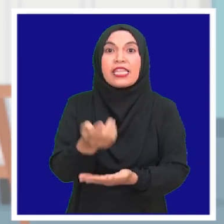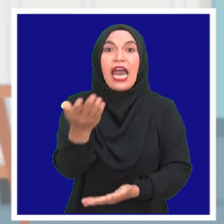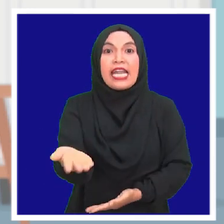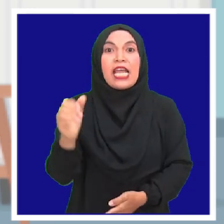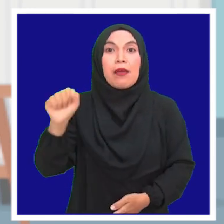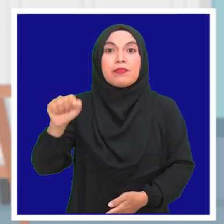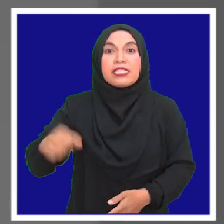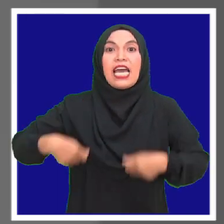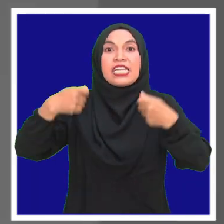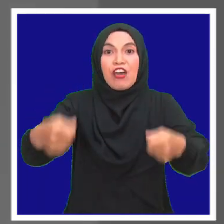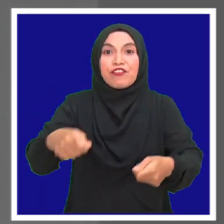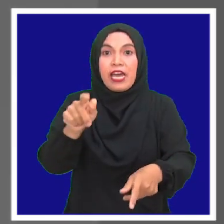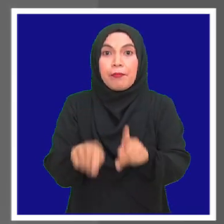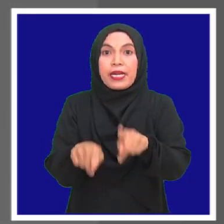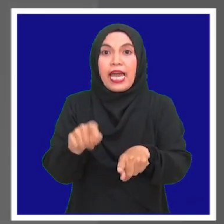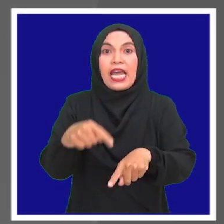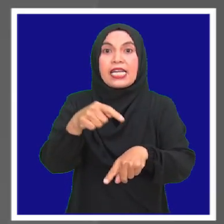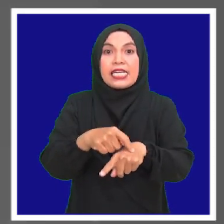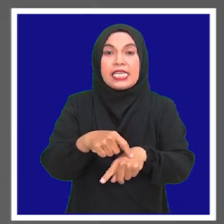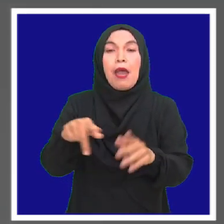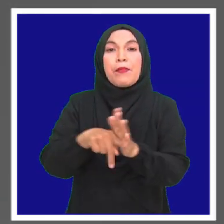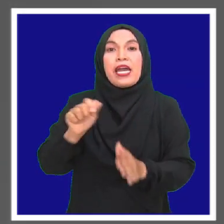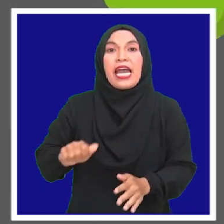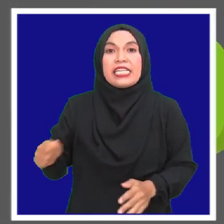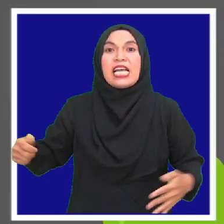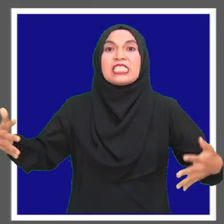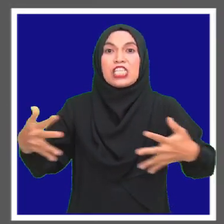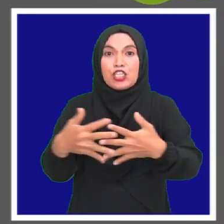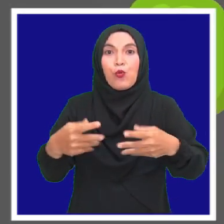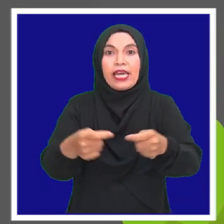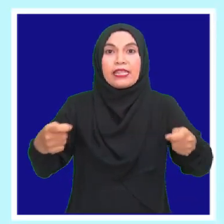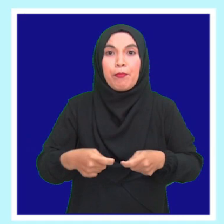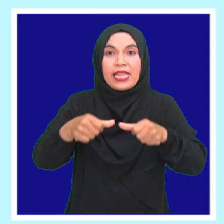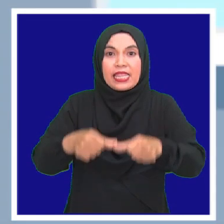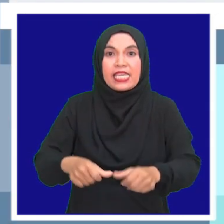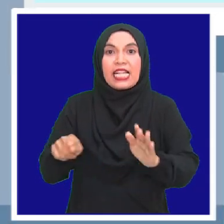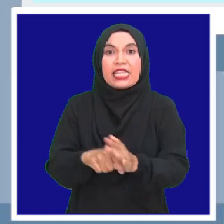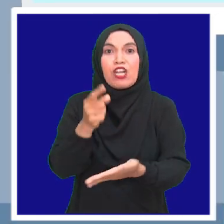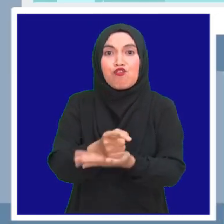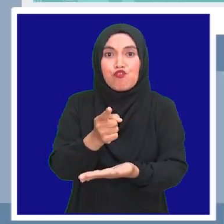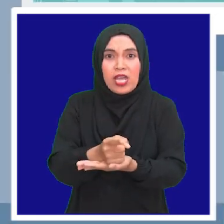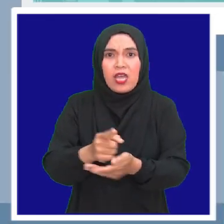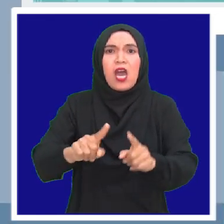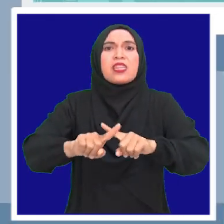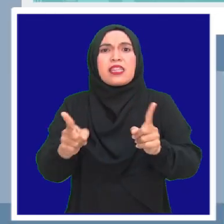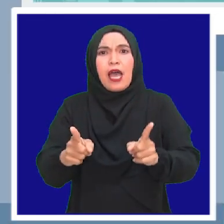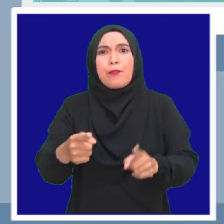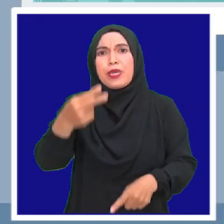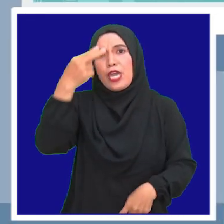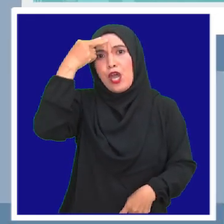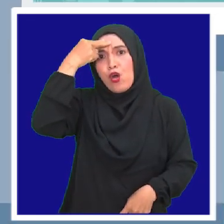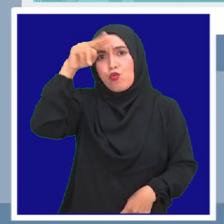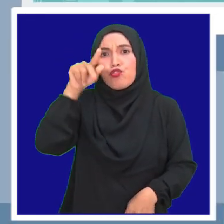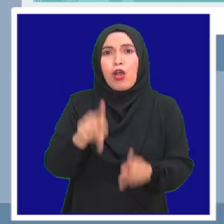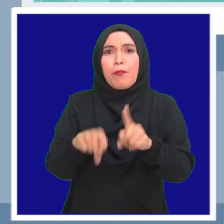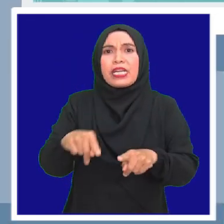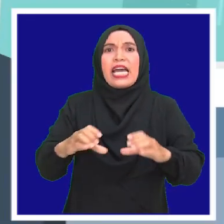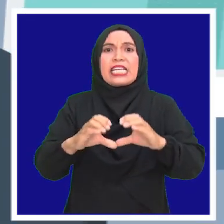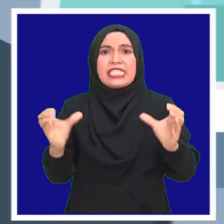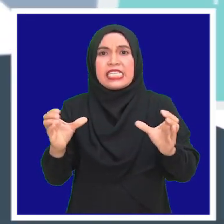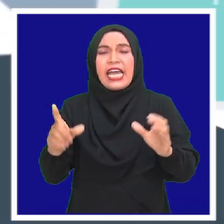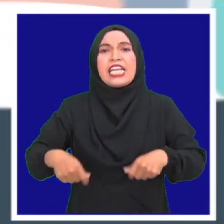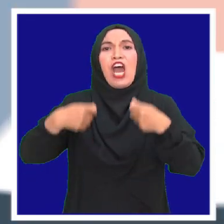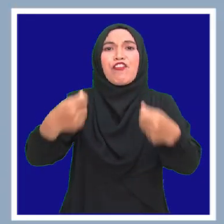di pengadilan nurutkeun tempat linggih termohon. Tapi pikeun kasus cerai ieu didaftarkeun di pengadilan nurutkeun